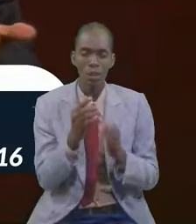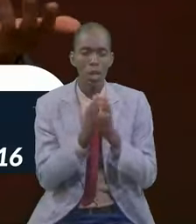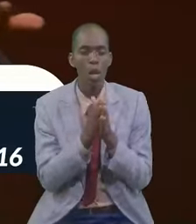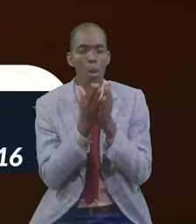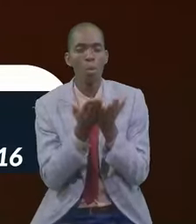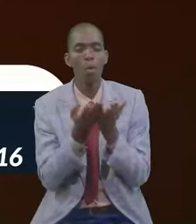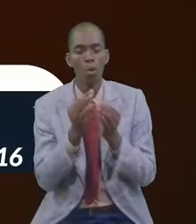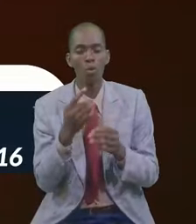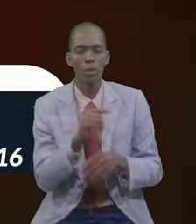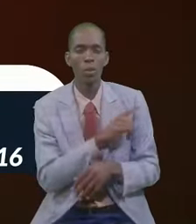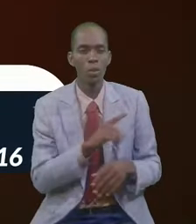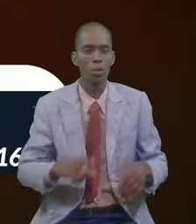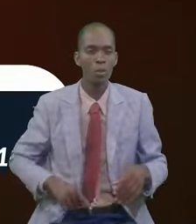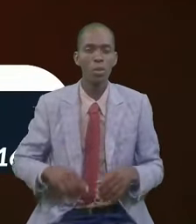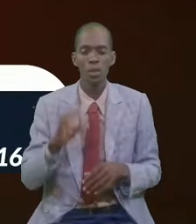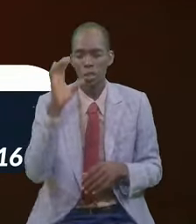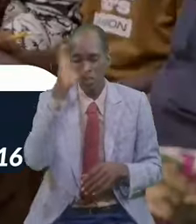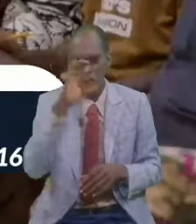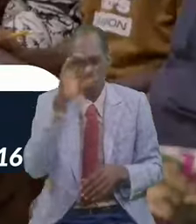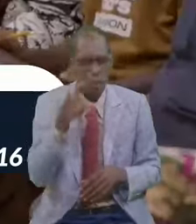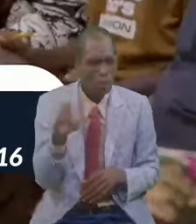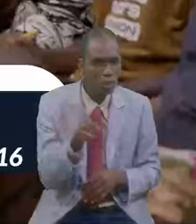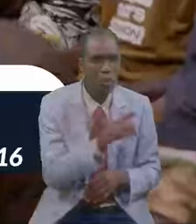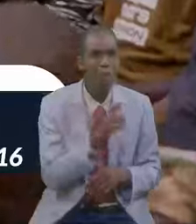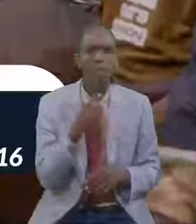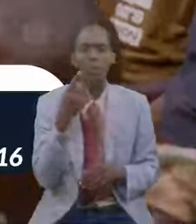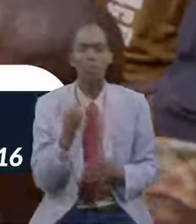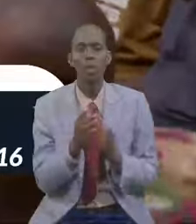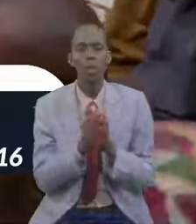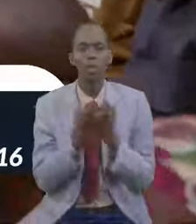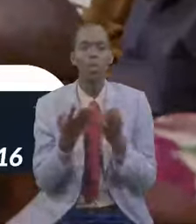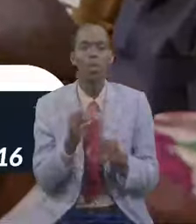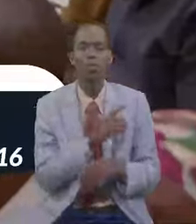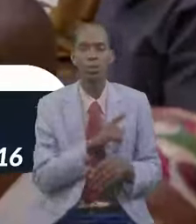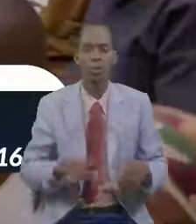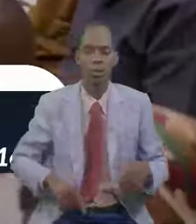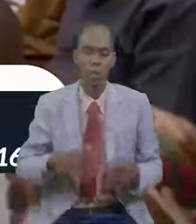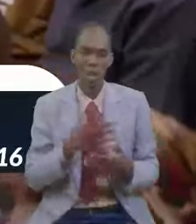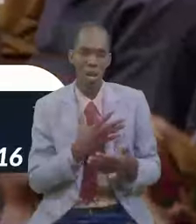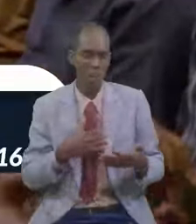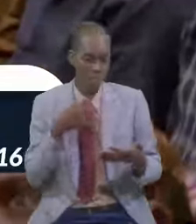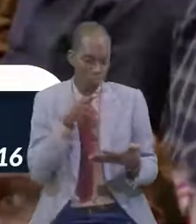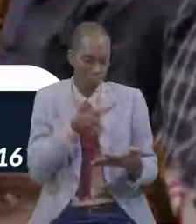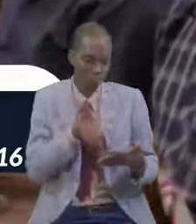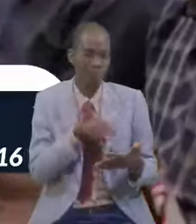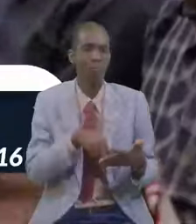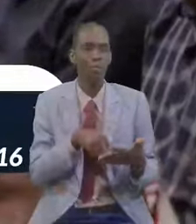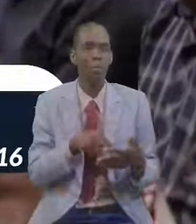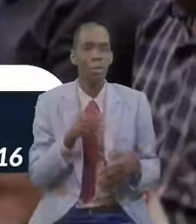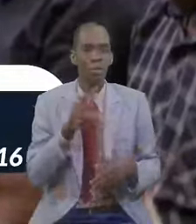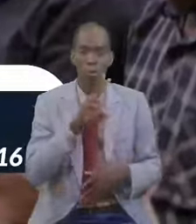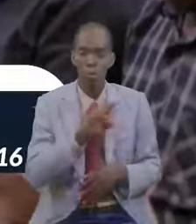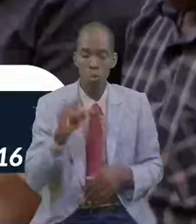consultez le livre de l'Éternel, la Sainte Bible. Consultez le livre de l'Éternel et lisez.